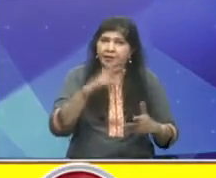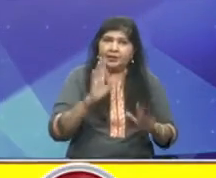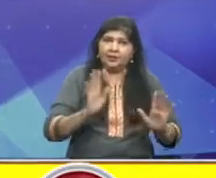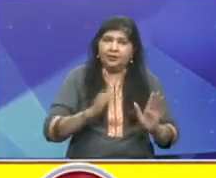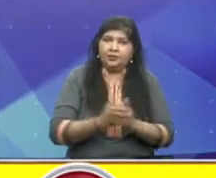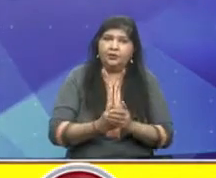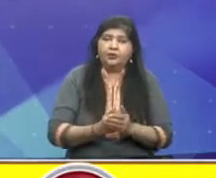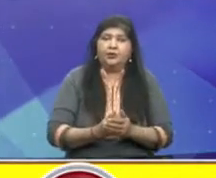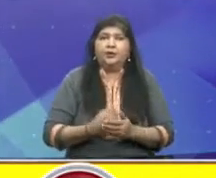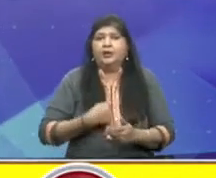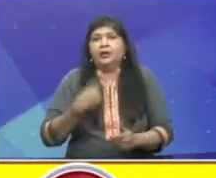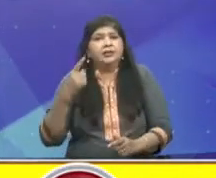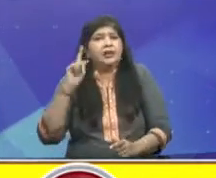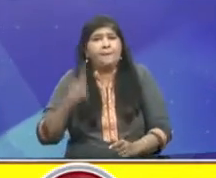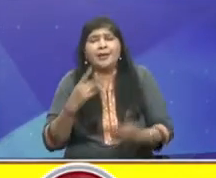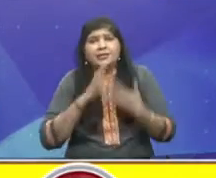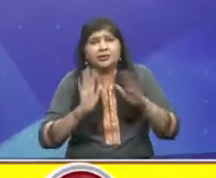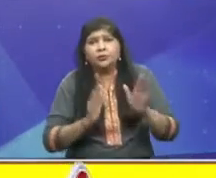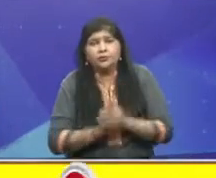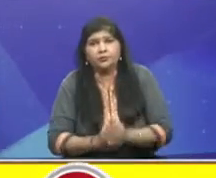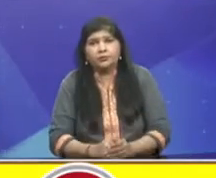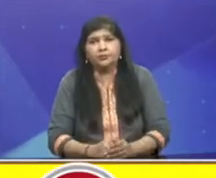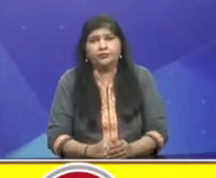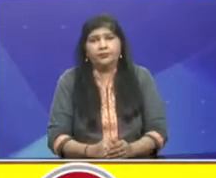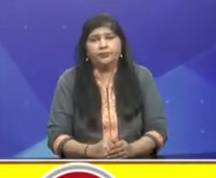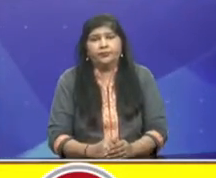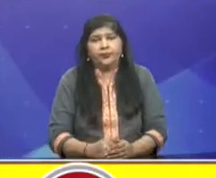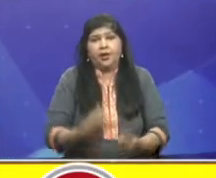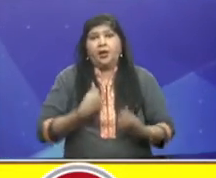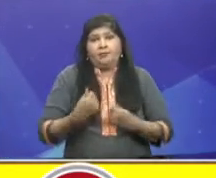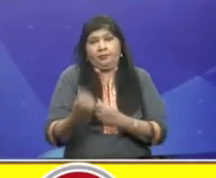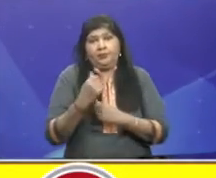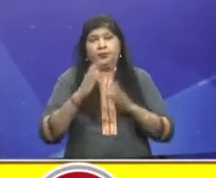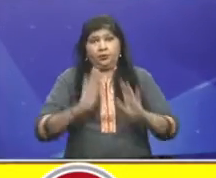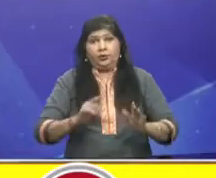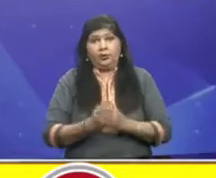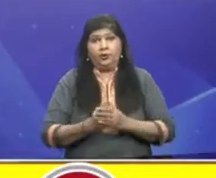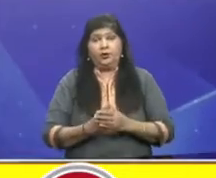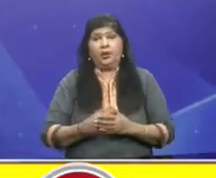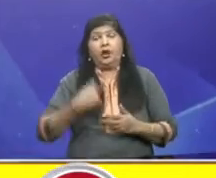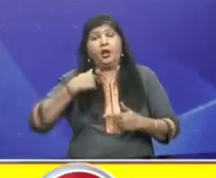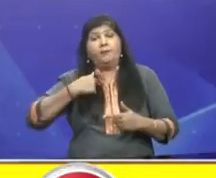जाए ऐसा जरूरी नहीं होता। वीरता जब एक